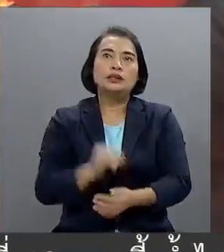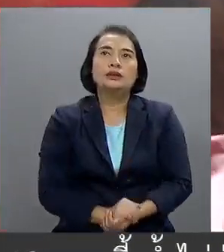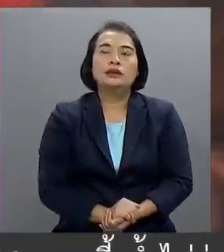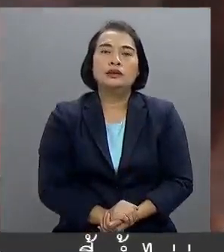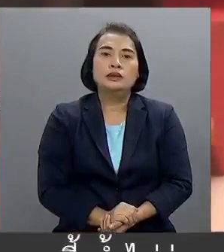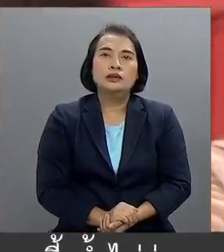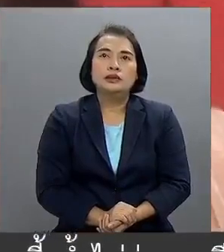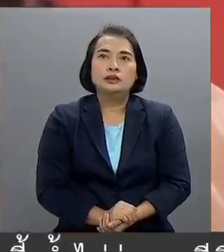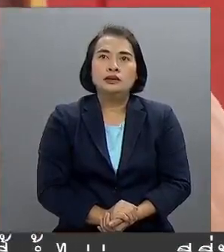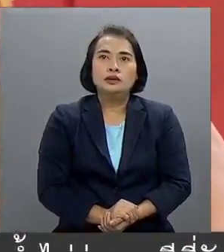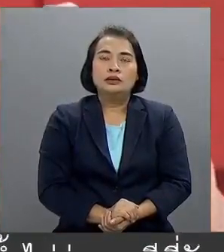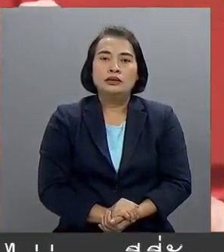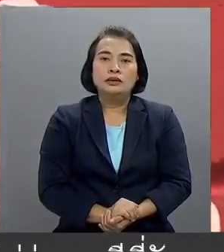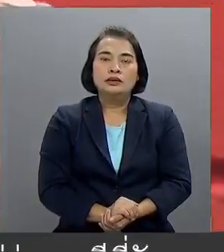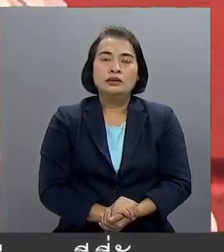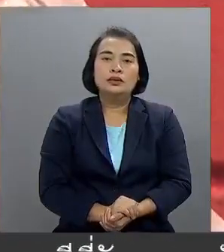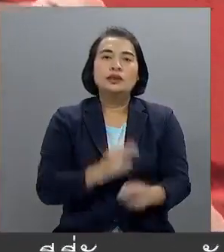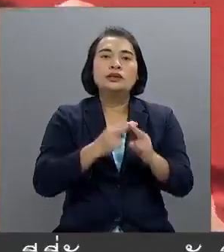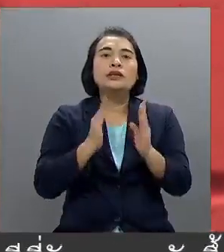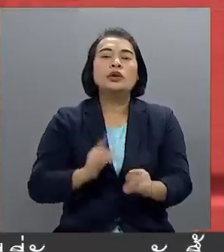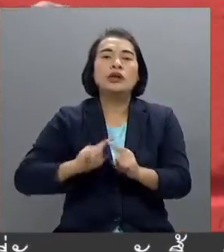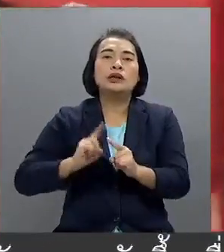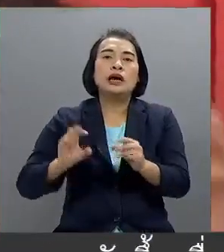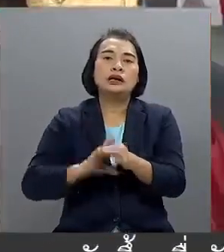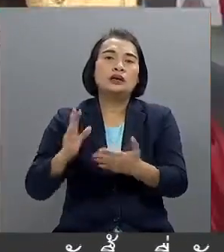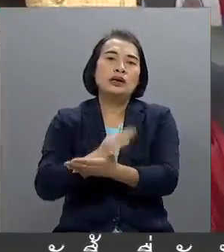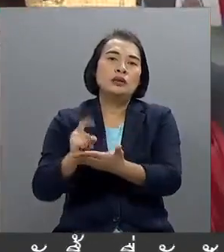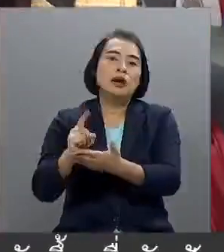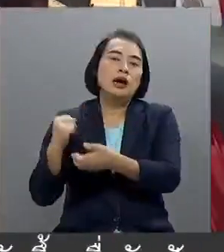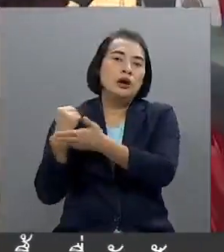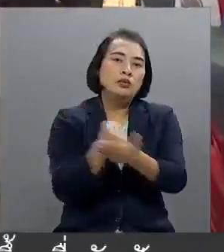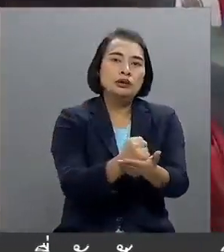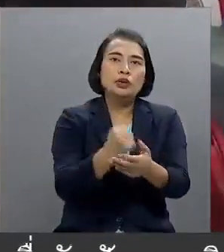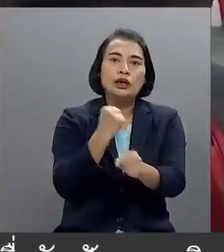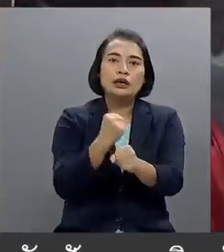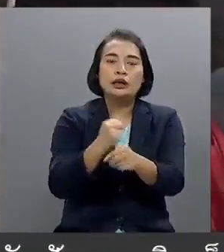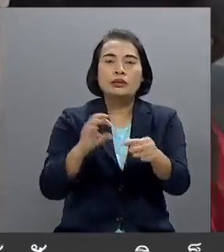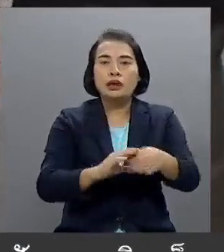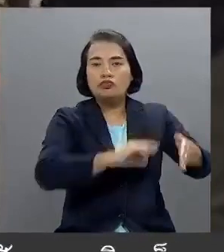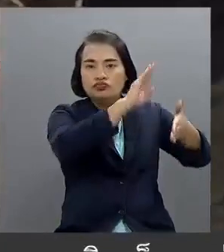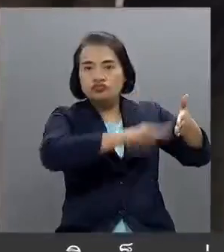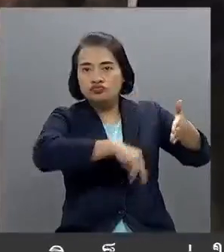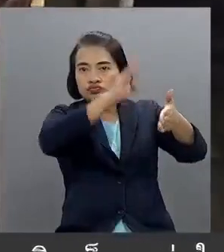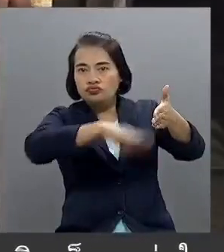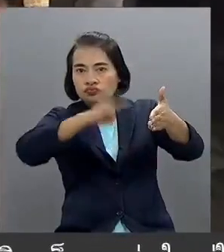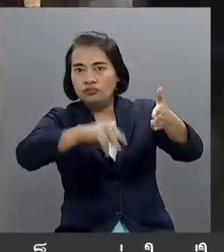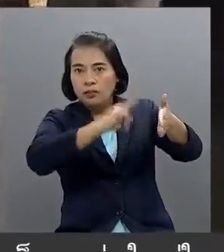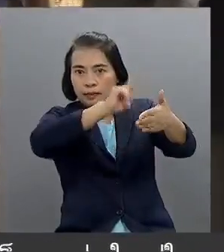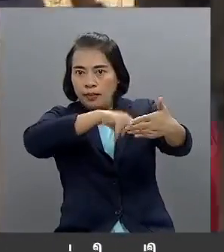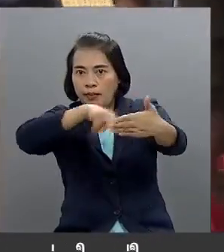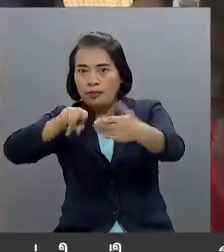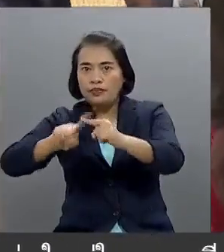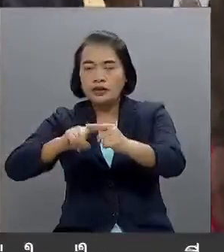อกไพโรจน์พิเชษเมธากุลระดมฝีมือเพนติ้งและกราฟฟิตี้คืนความสดใสหลังนักท่องเที่ยวซบเซาเพราะโ